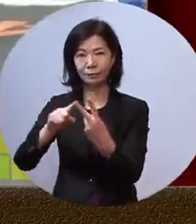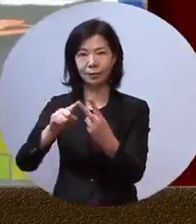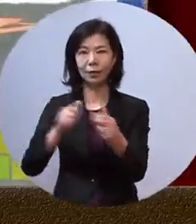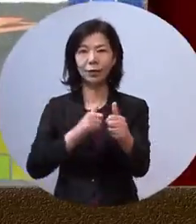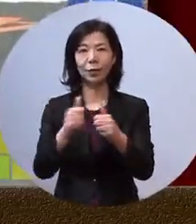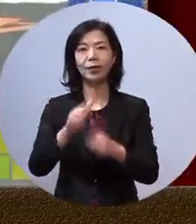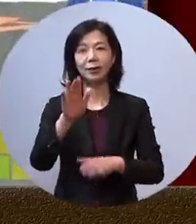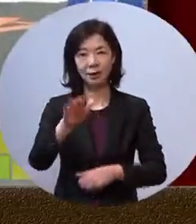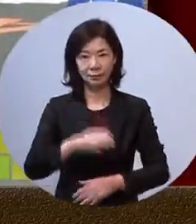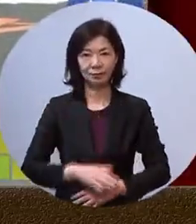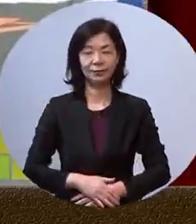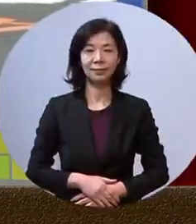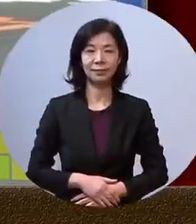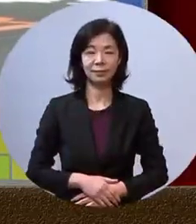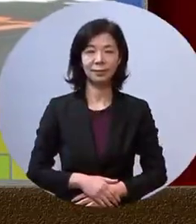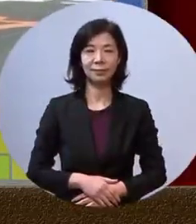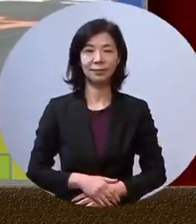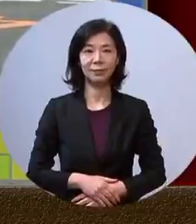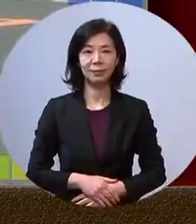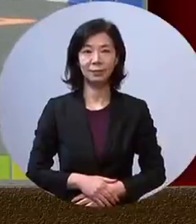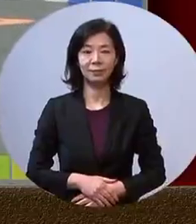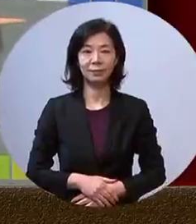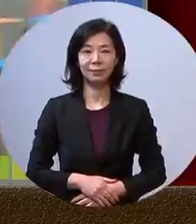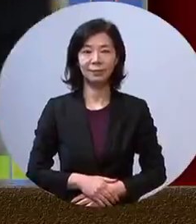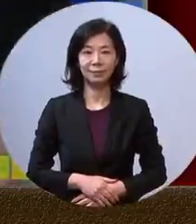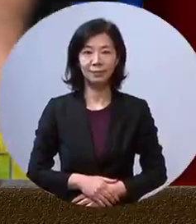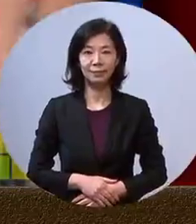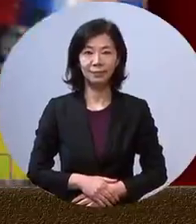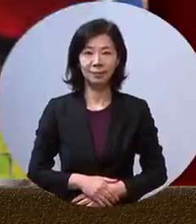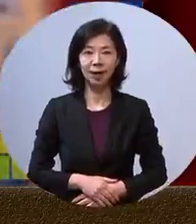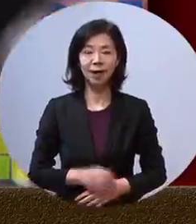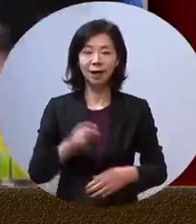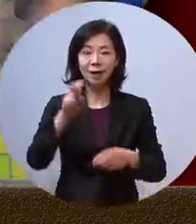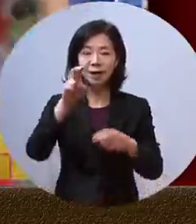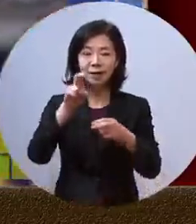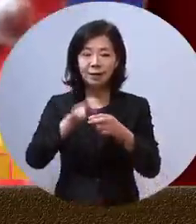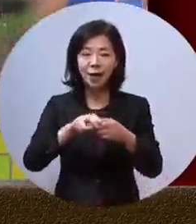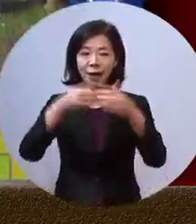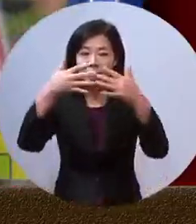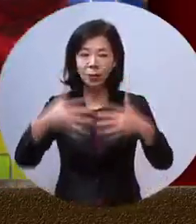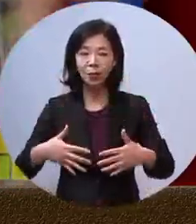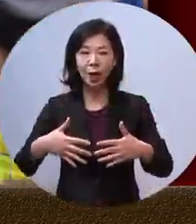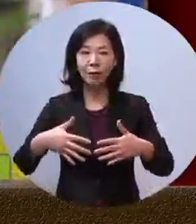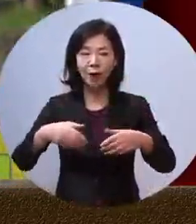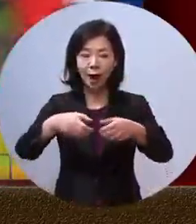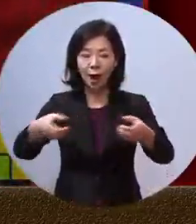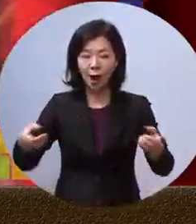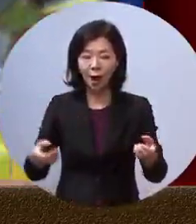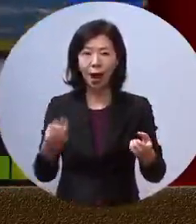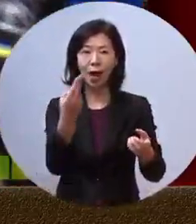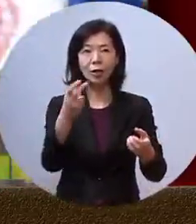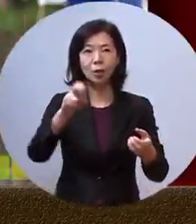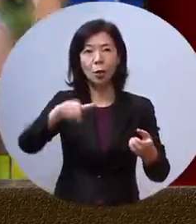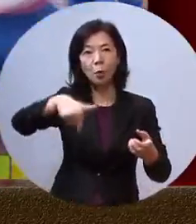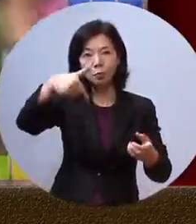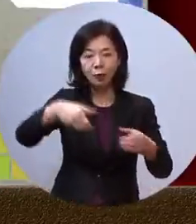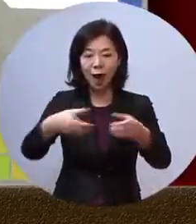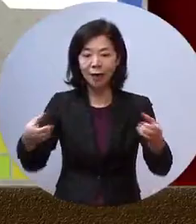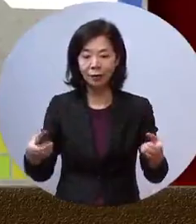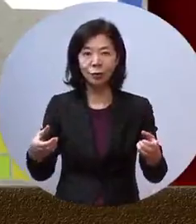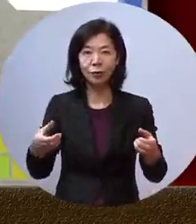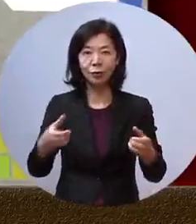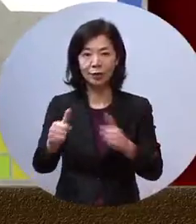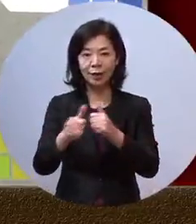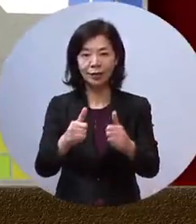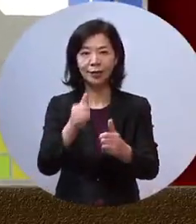。レースは競技に出場できるドロップハンドルの自転車のみが参加できる本格的なも